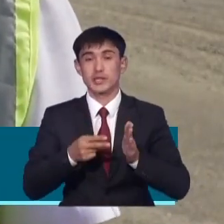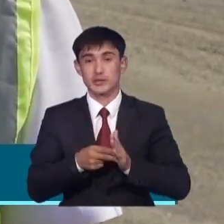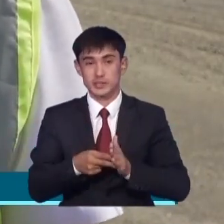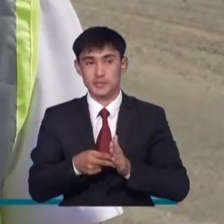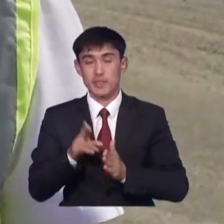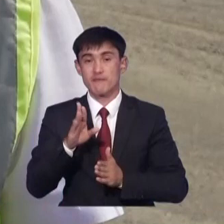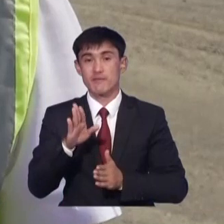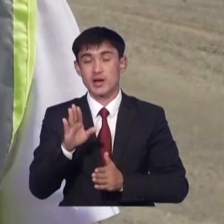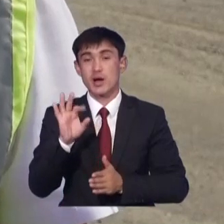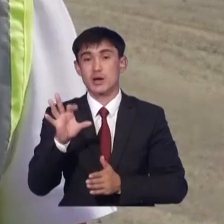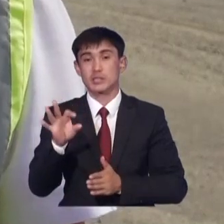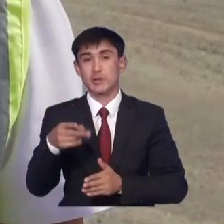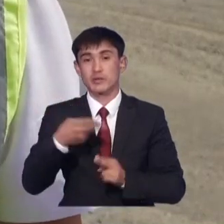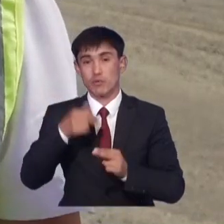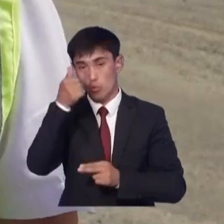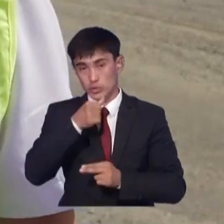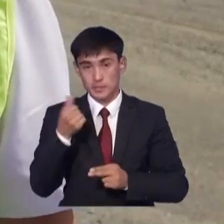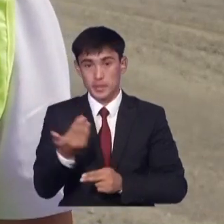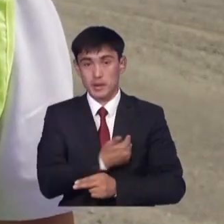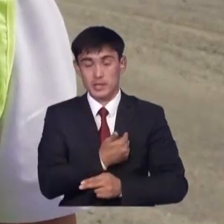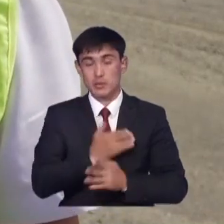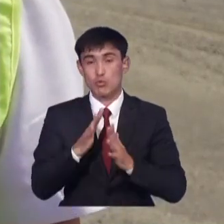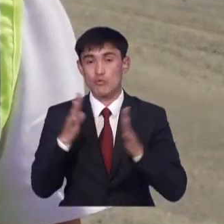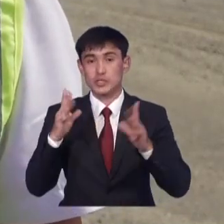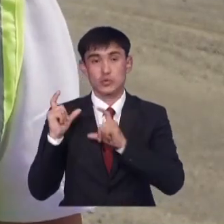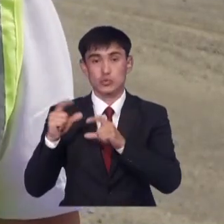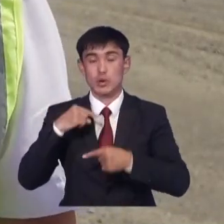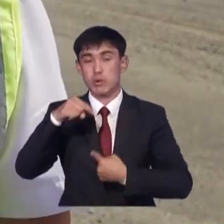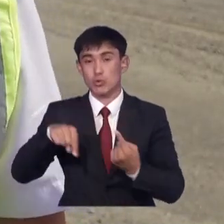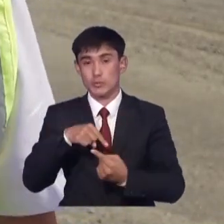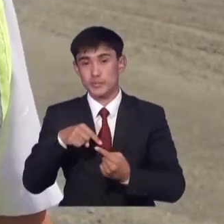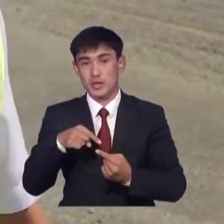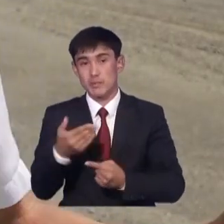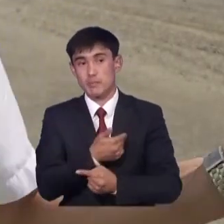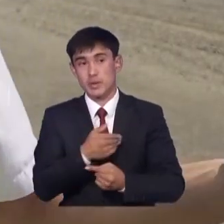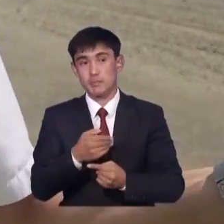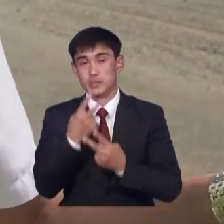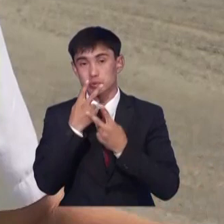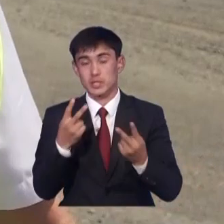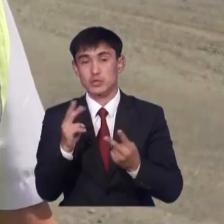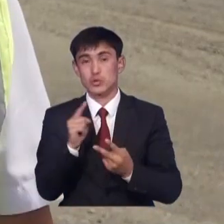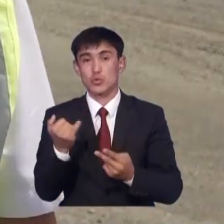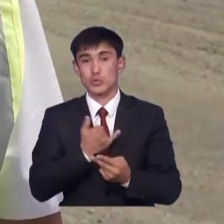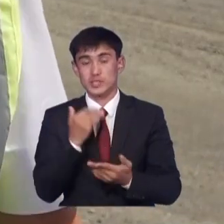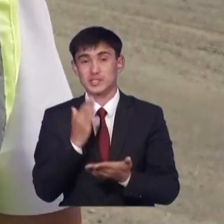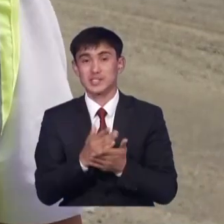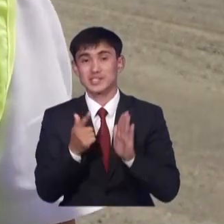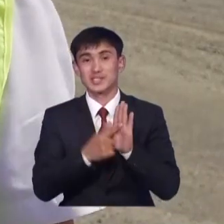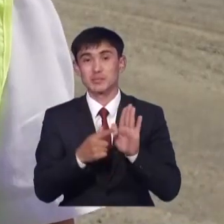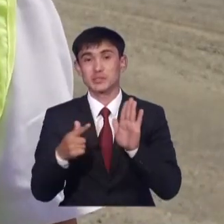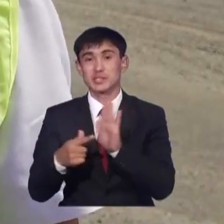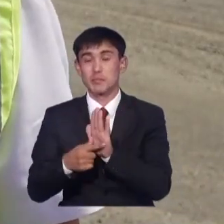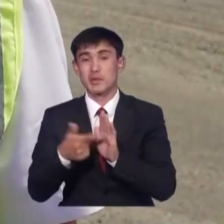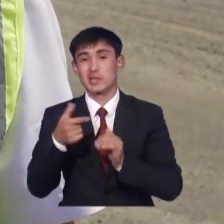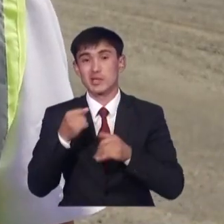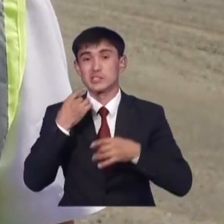в октябре этого года, мы хотим увеличить свой грузооборот. Таким образом, мы посмотрели, что у нас присутствует 7,7 гектара